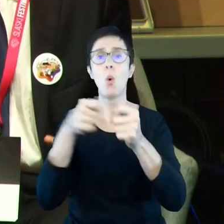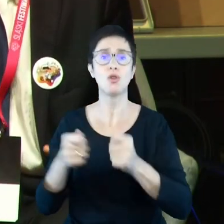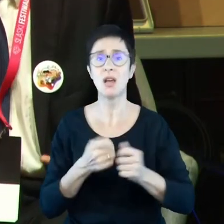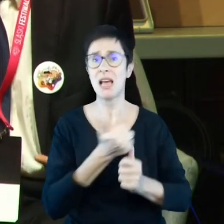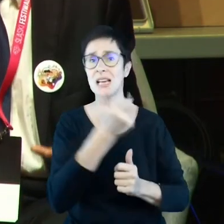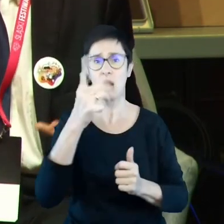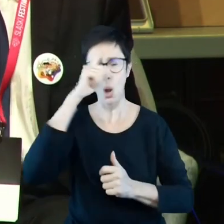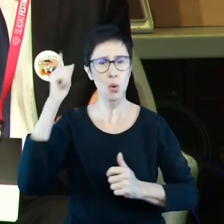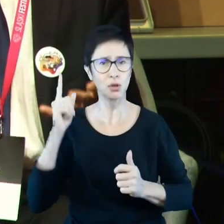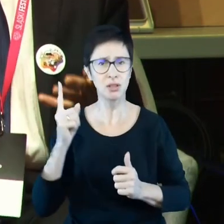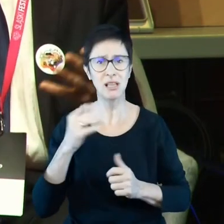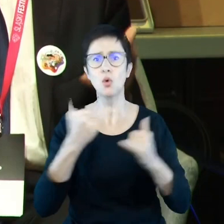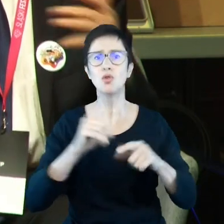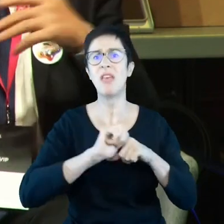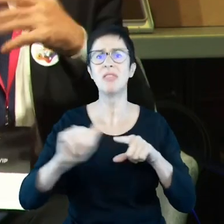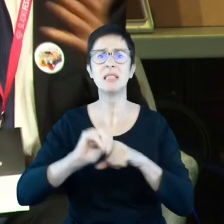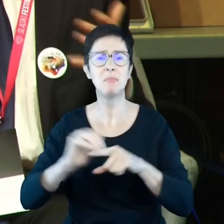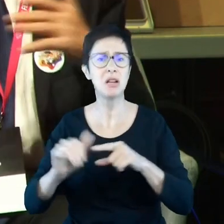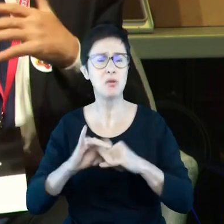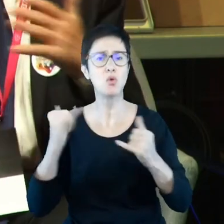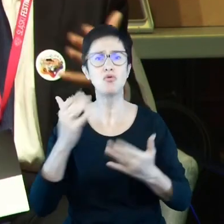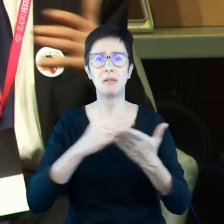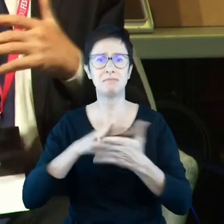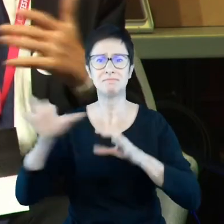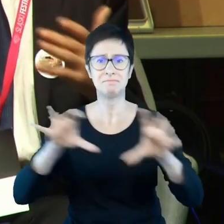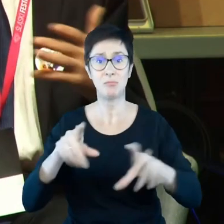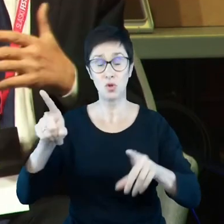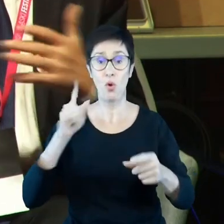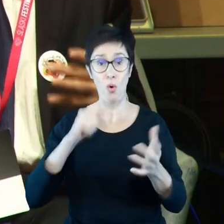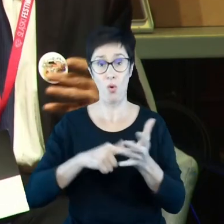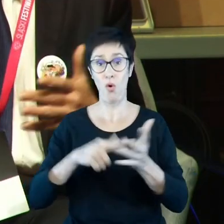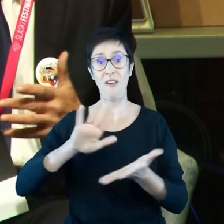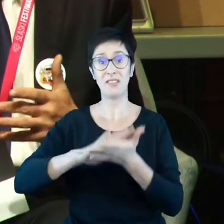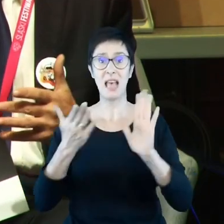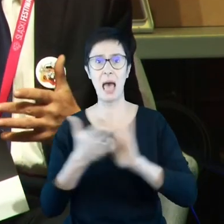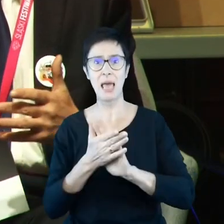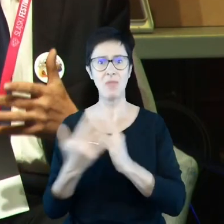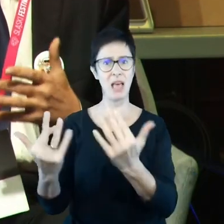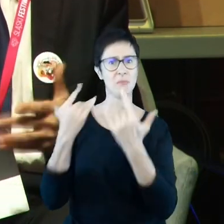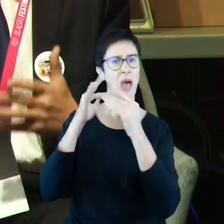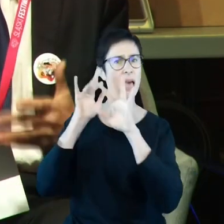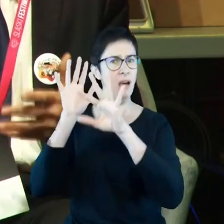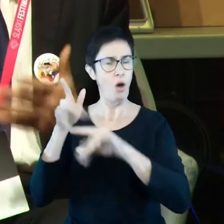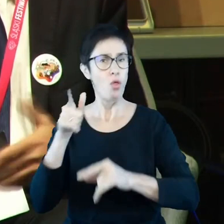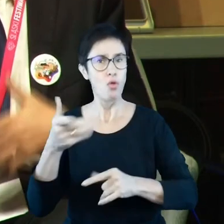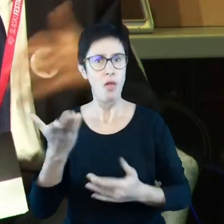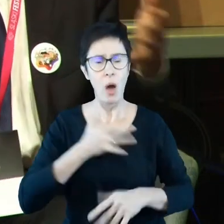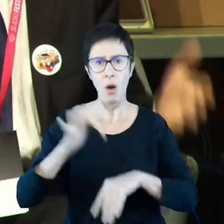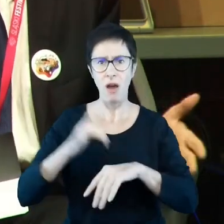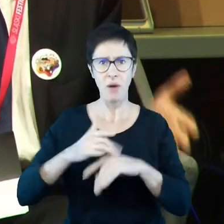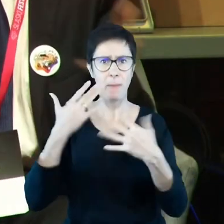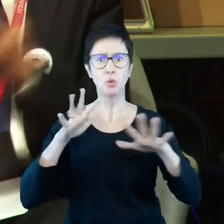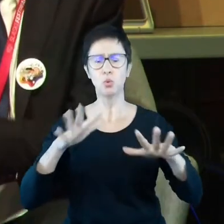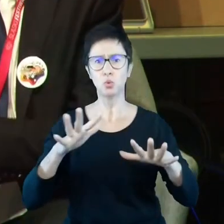reprezentujących różne dyscypliny, różne dziedziny. I ta cross-polinacja, to wzajemne inspirowanie się dało w efekcie bardzo dużo różnych rzeczy. Nie tylko